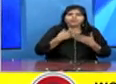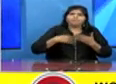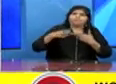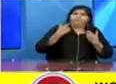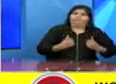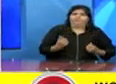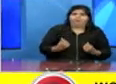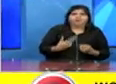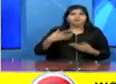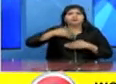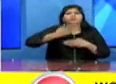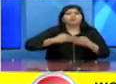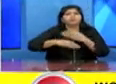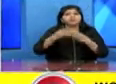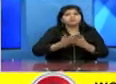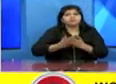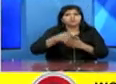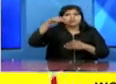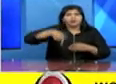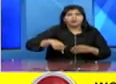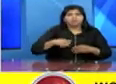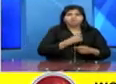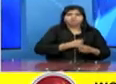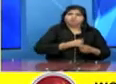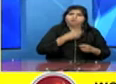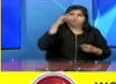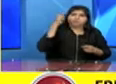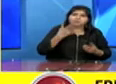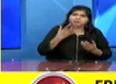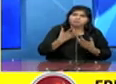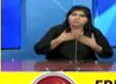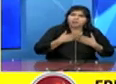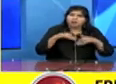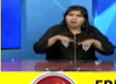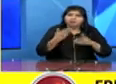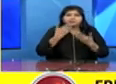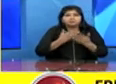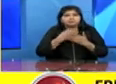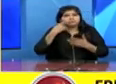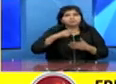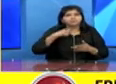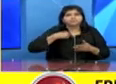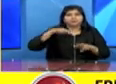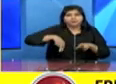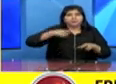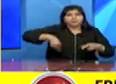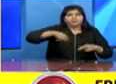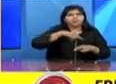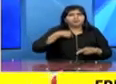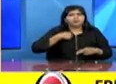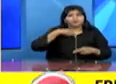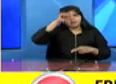थी। आज ये सब पछता रहे हैं। साथियों, हमारे यहाँ कहा गया